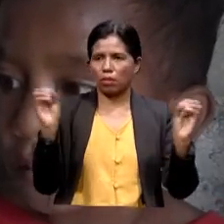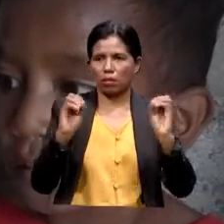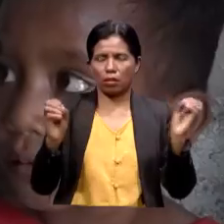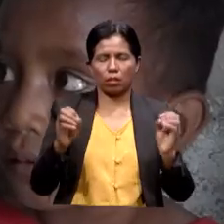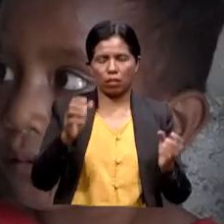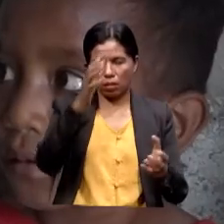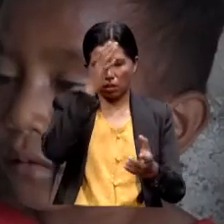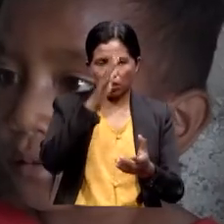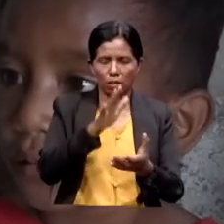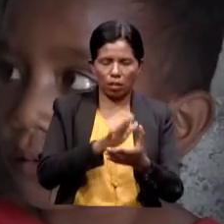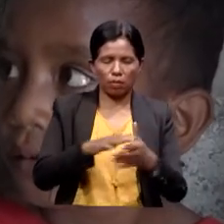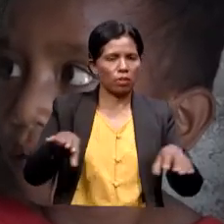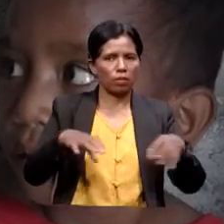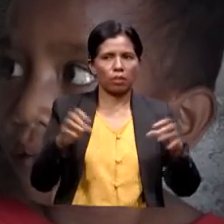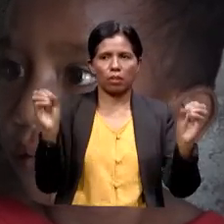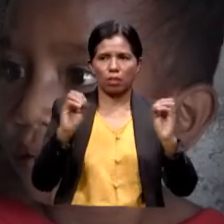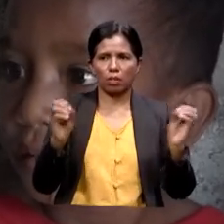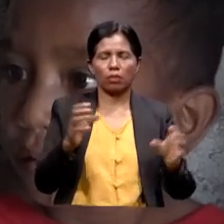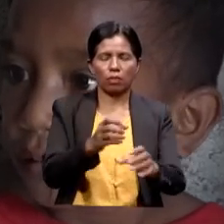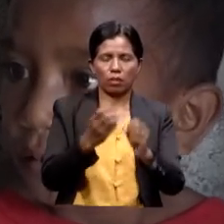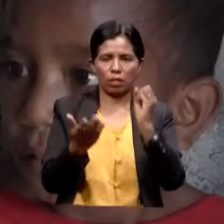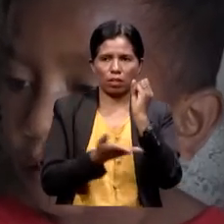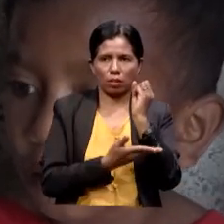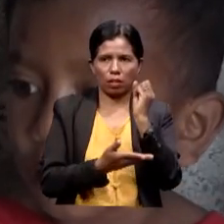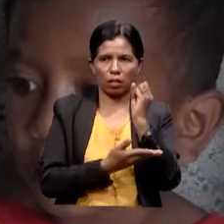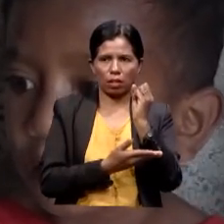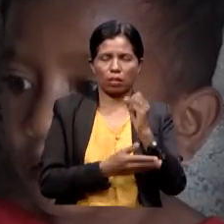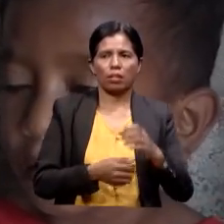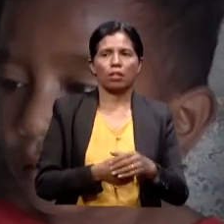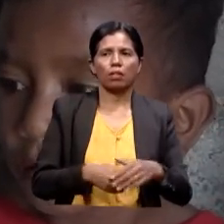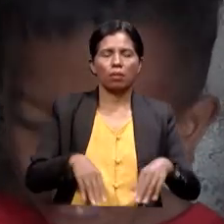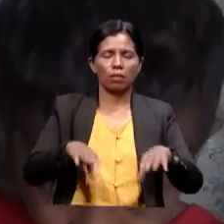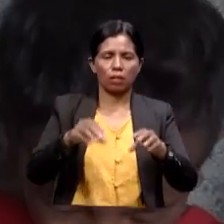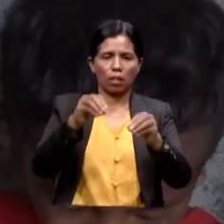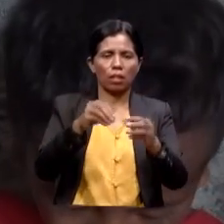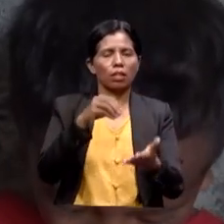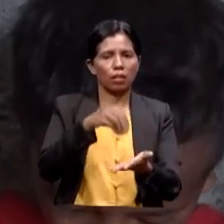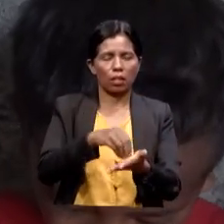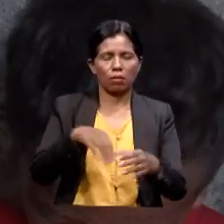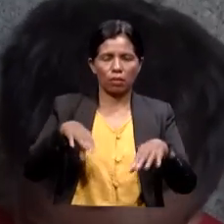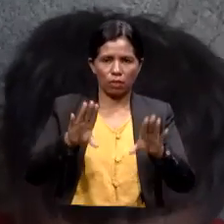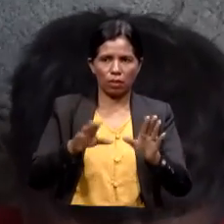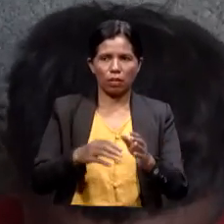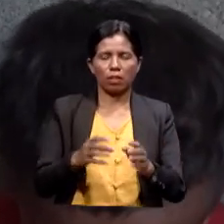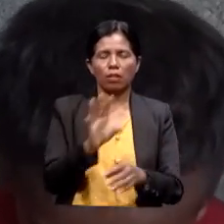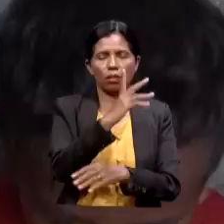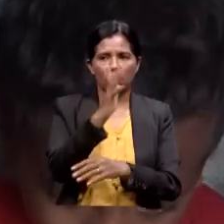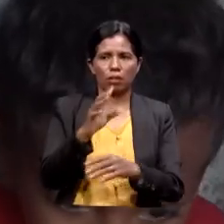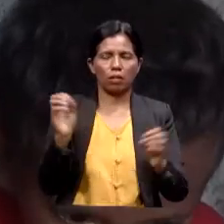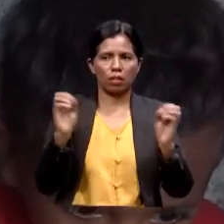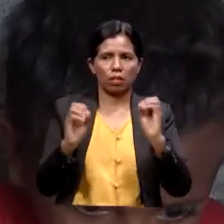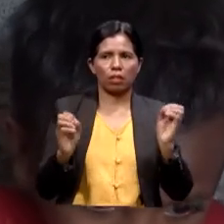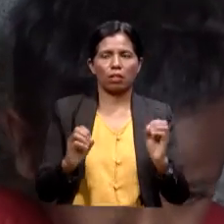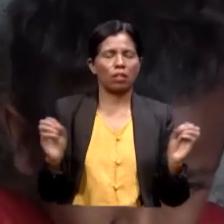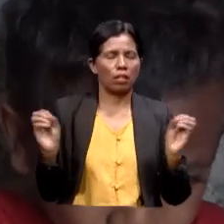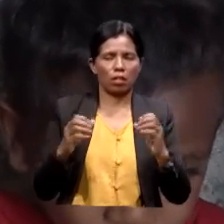zoan servisulai ha, puti detai, tesi detai oan matau mani. Una hanesa ne la tesi ne la